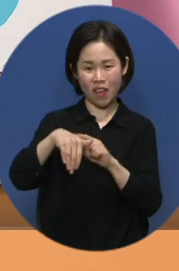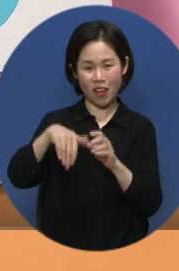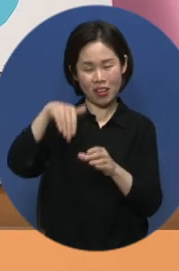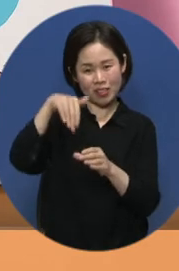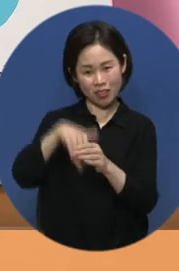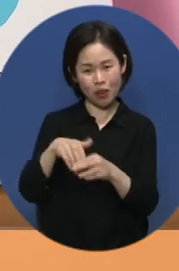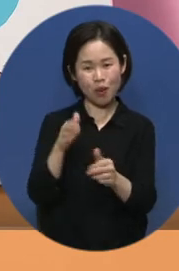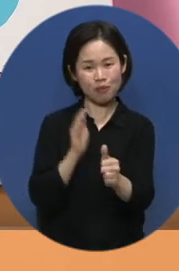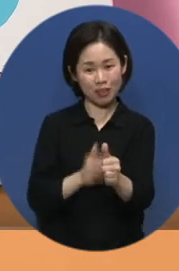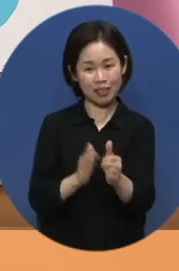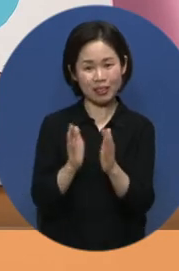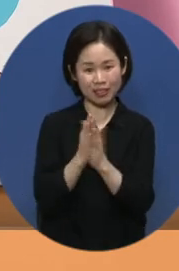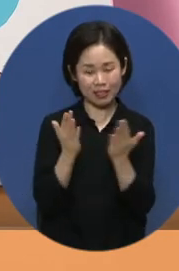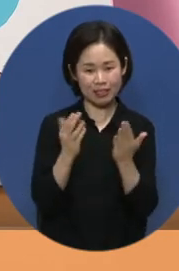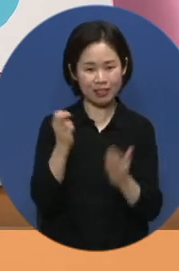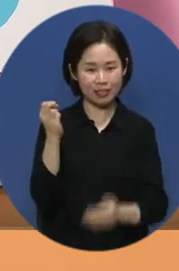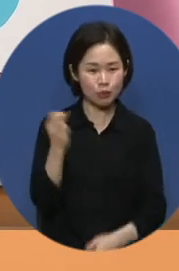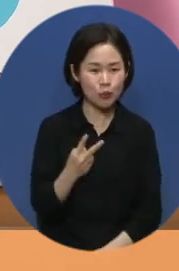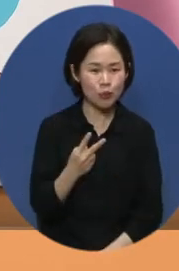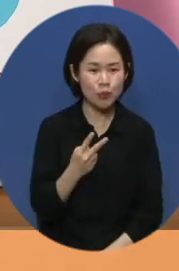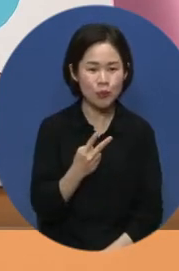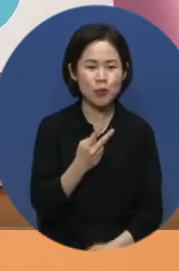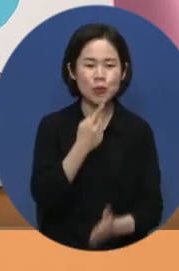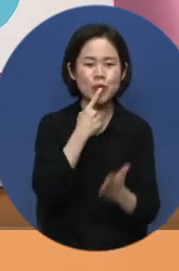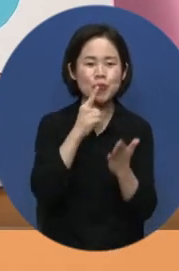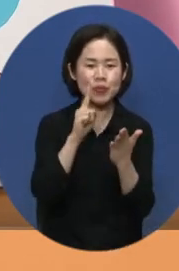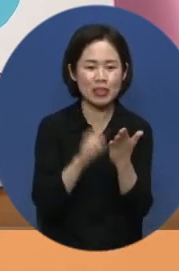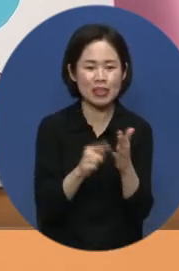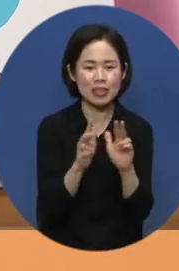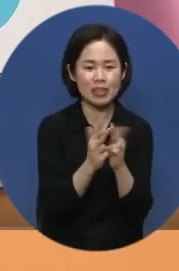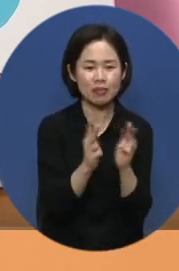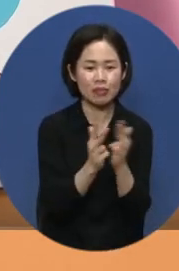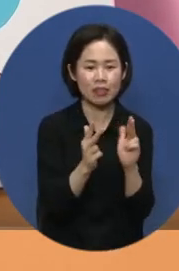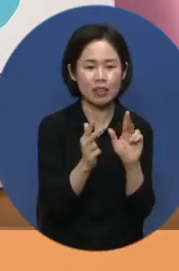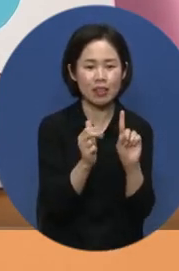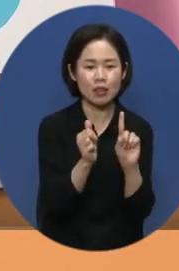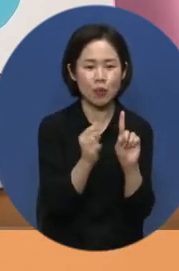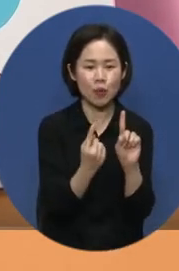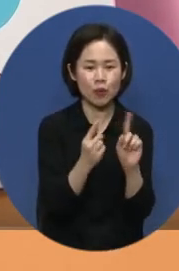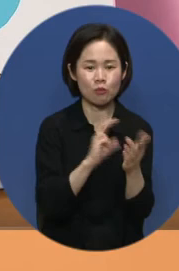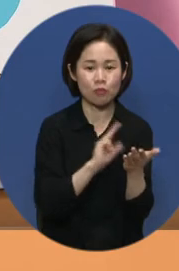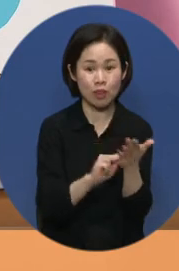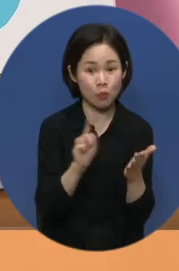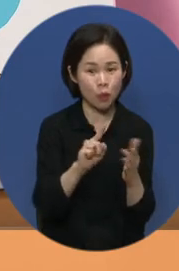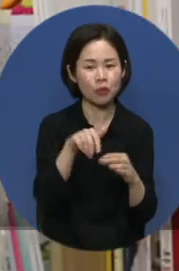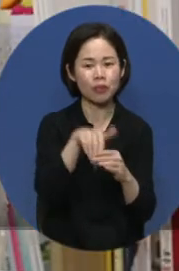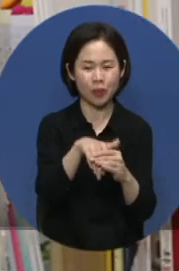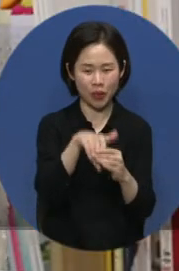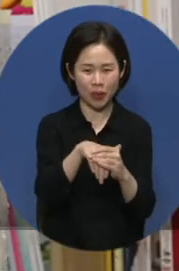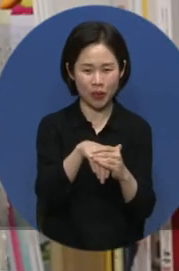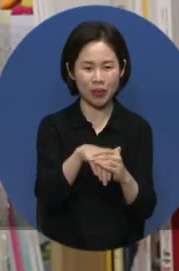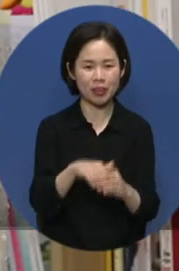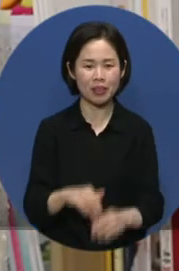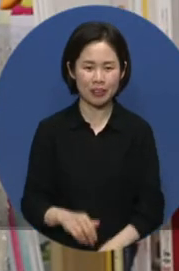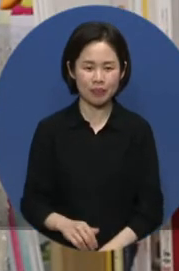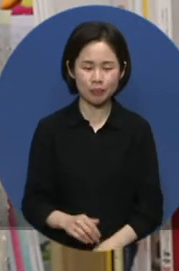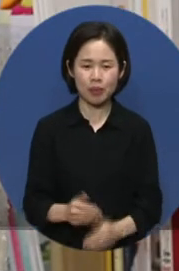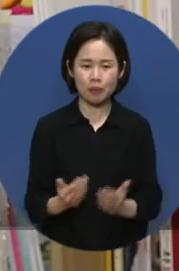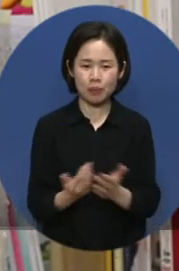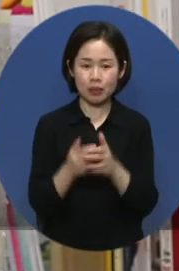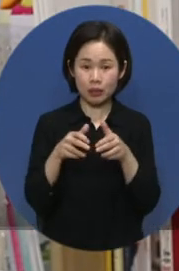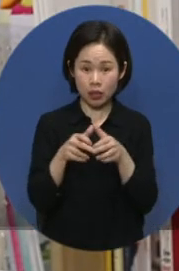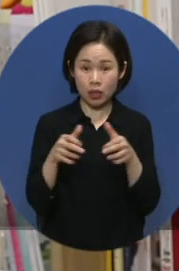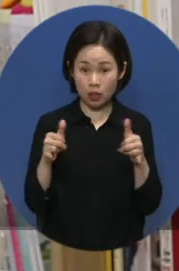부탁해라는 책과 그리고 쉽지라는 잡지의 1호 주제로 이제 선거를 해서 만들었어요. 그래서 발달장애인분들이